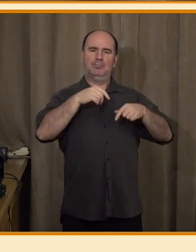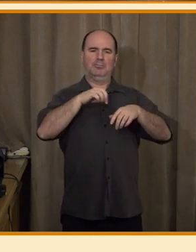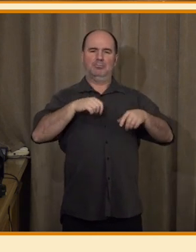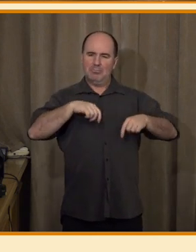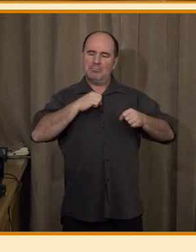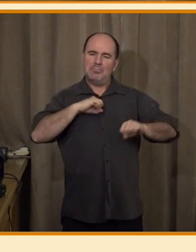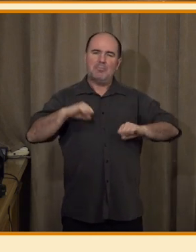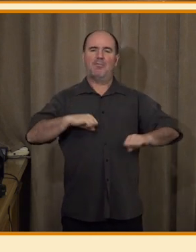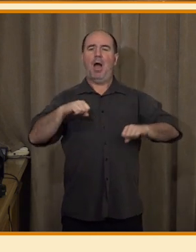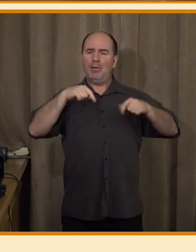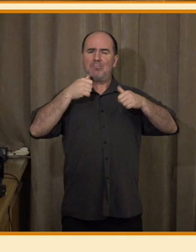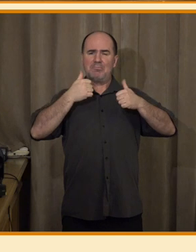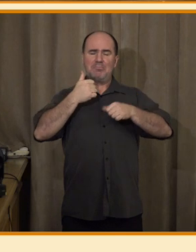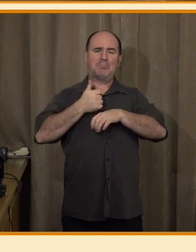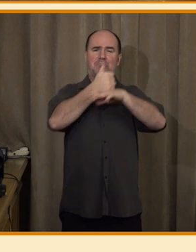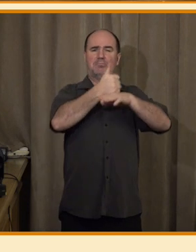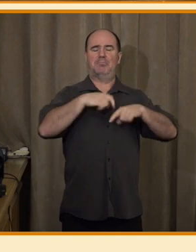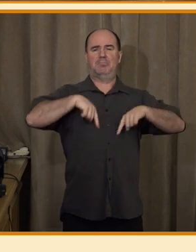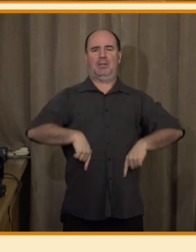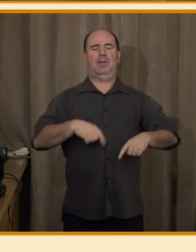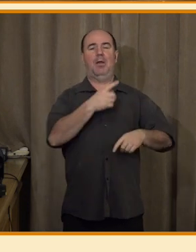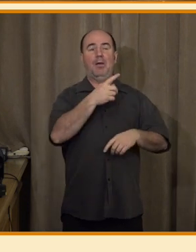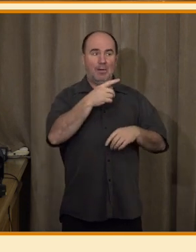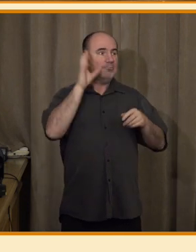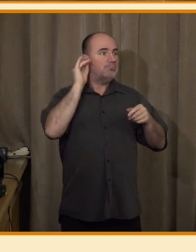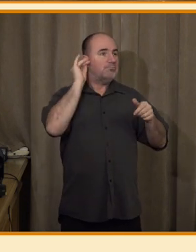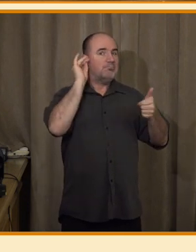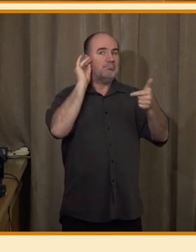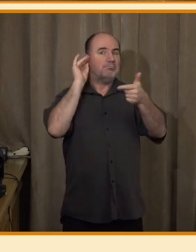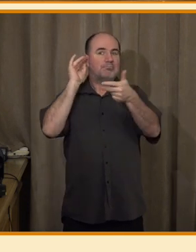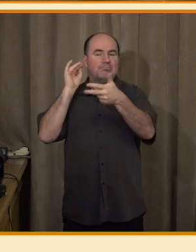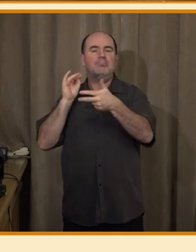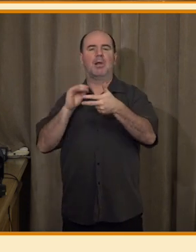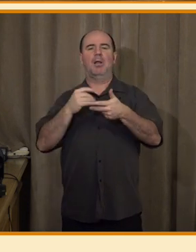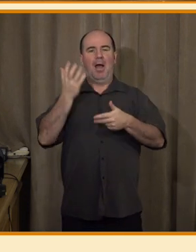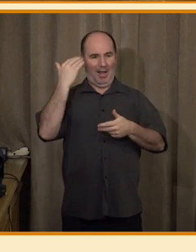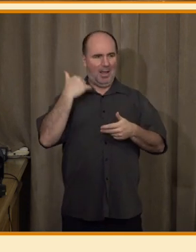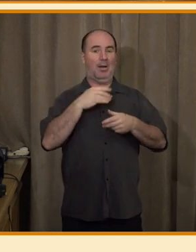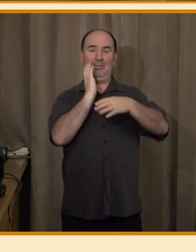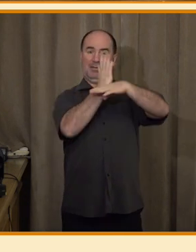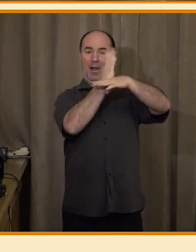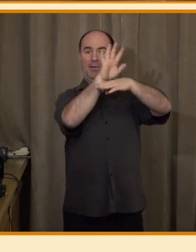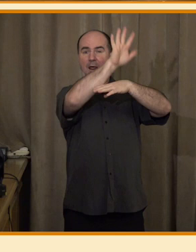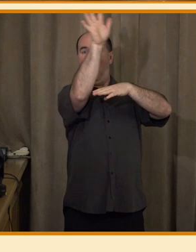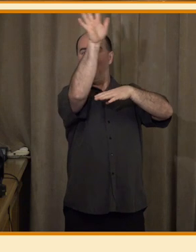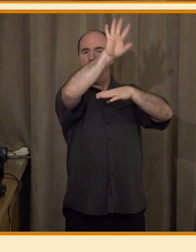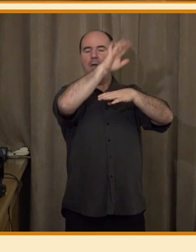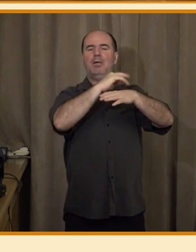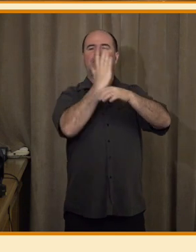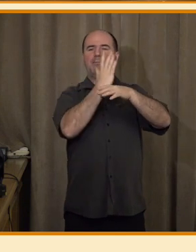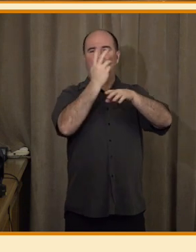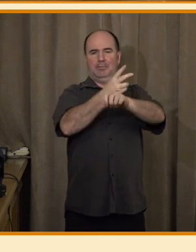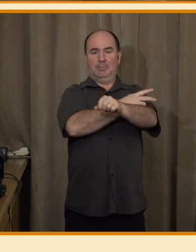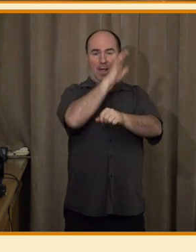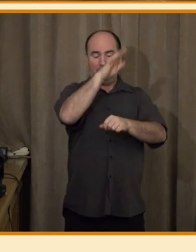nazvíme ho skandinávském případě, byly poprvé získány skutečné důkazy, že skandinávské